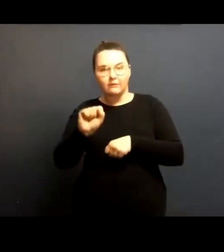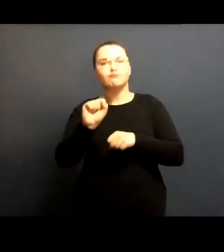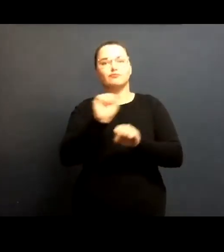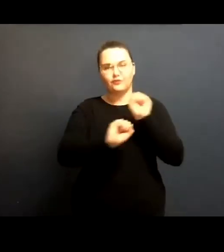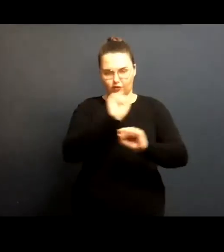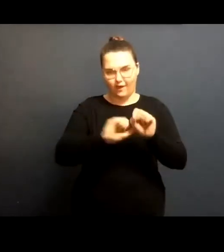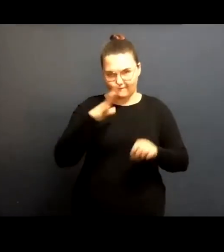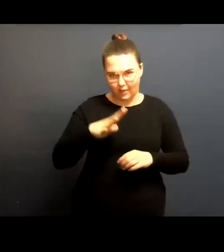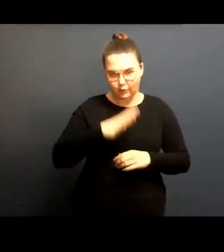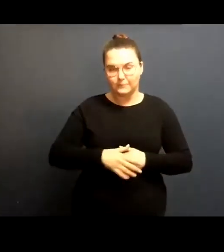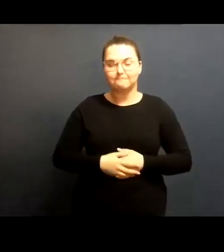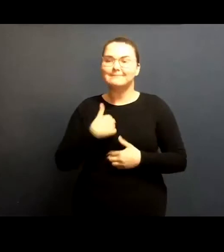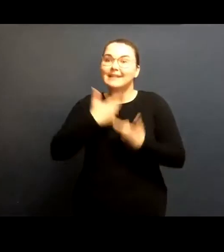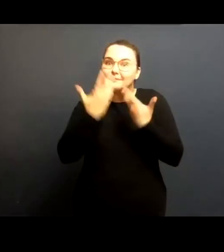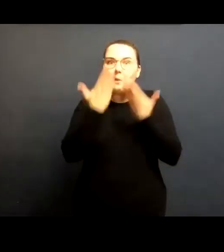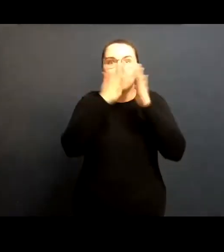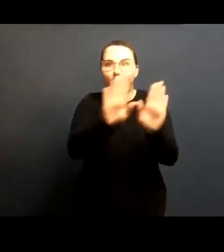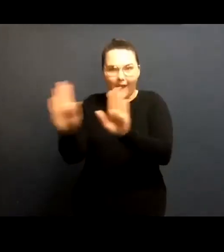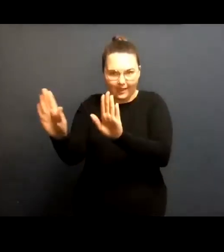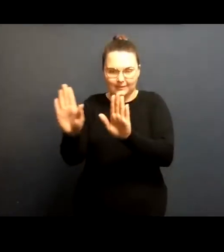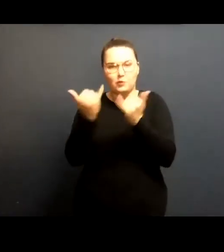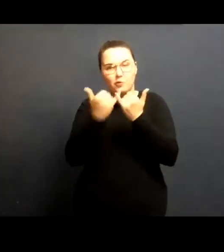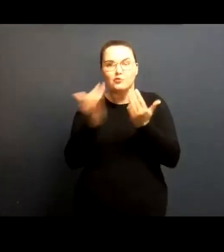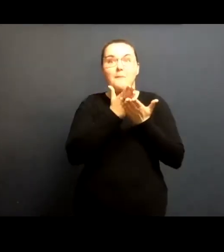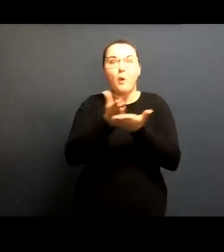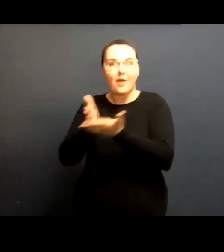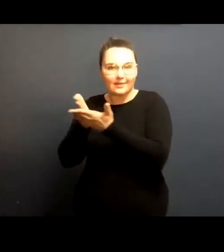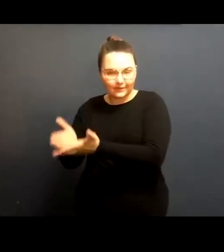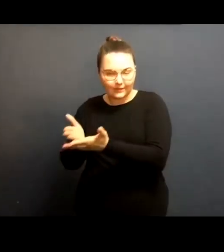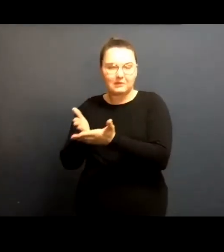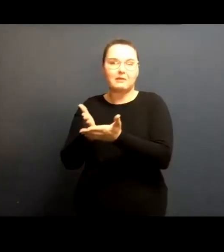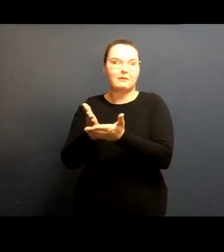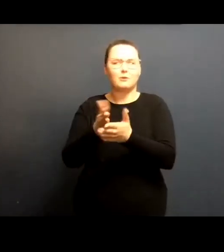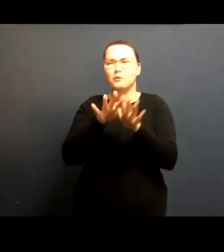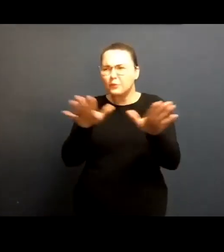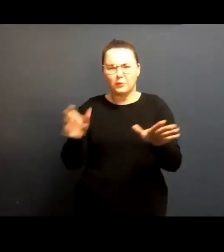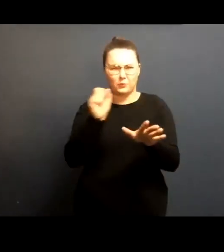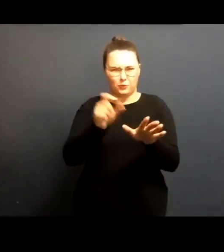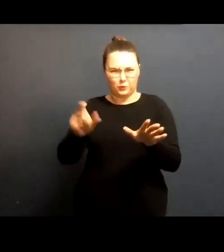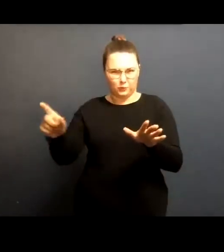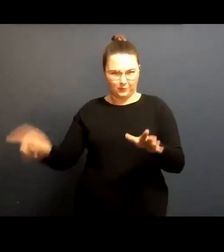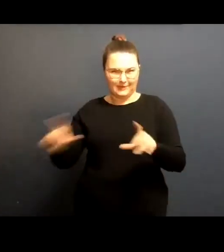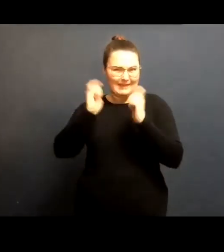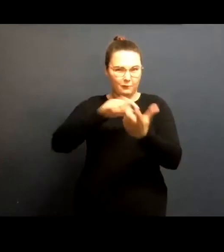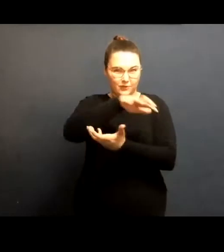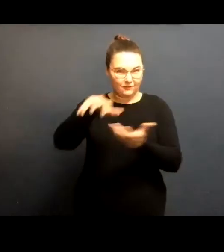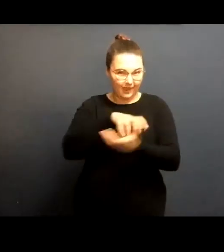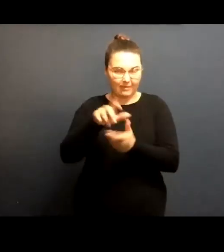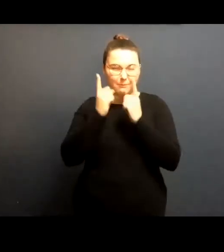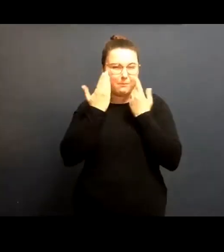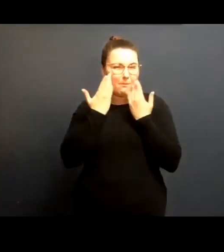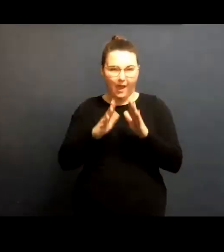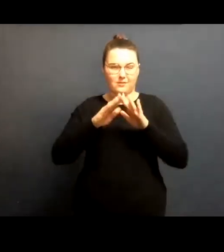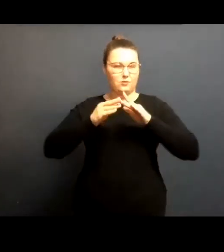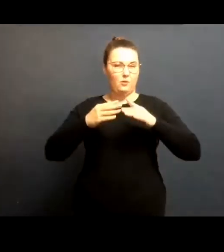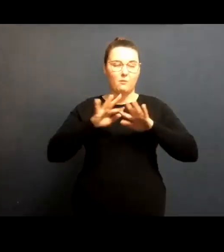naprawdę tych poradników, tego coachingu seksualnego na świecie jest mnóstwo. One cieszą się ogromną popularnością wśród